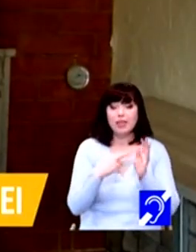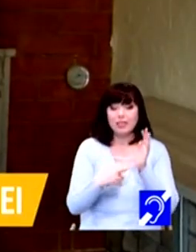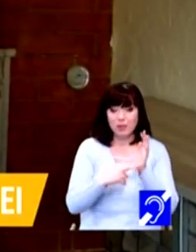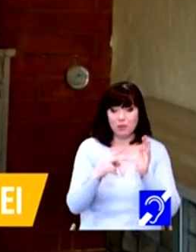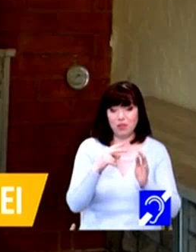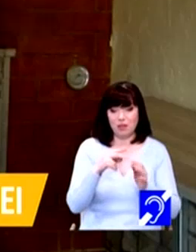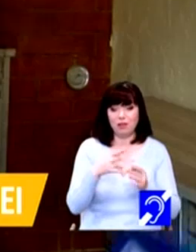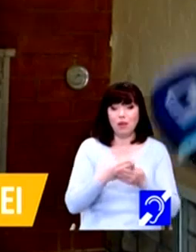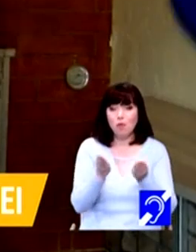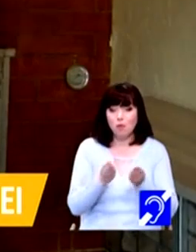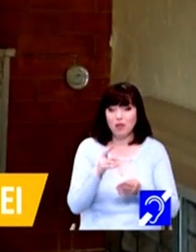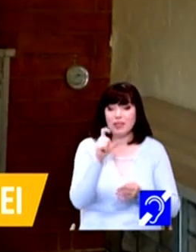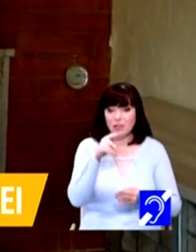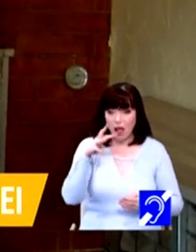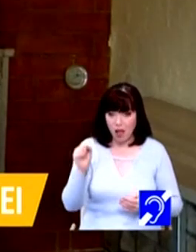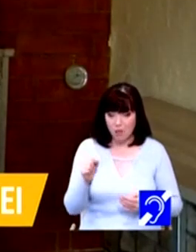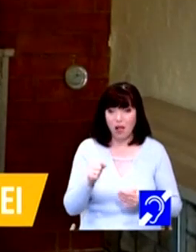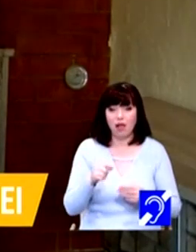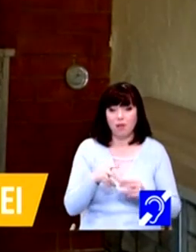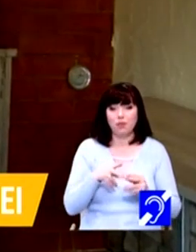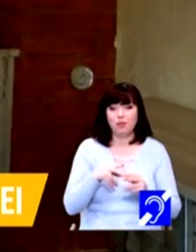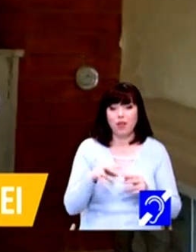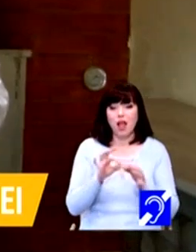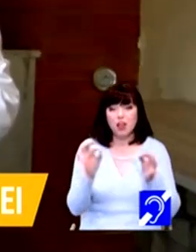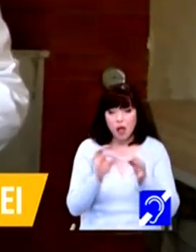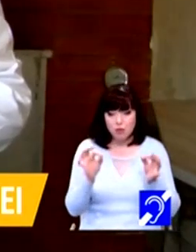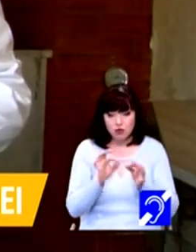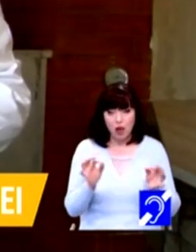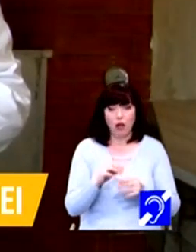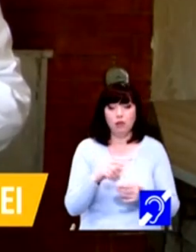zamă, cu tăieței, cu găine de casă,